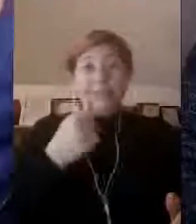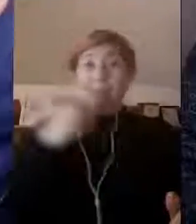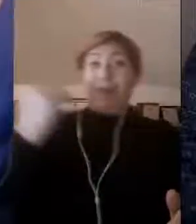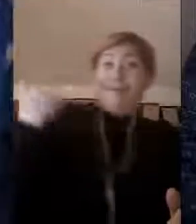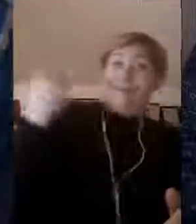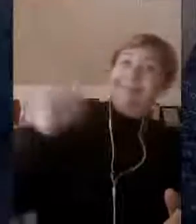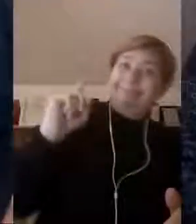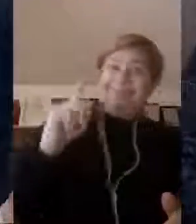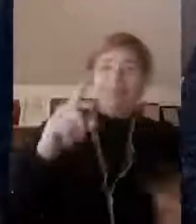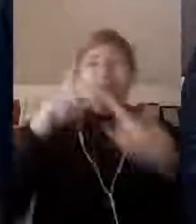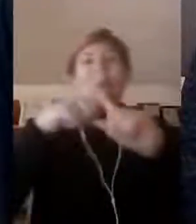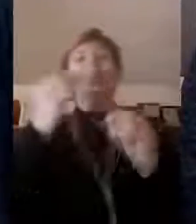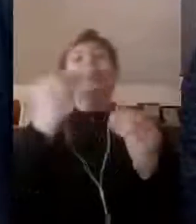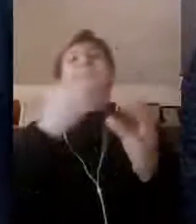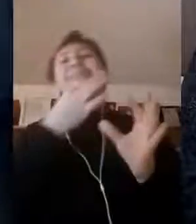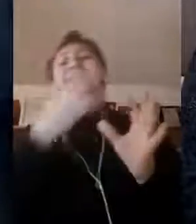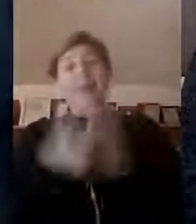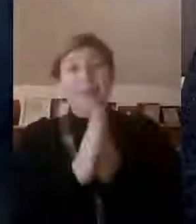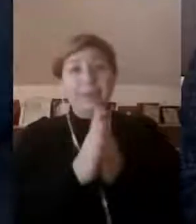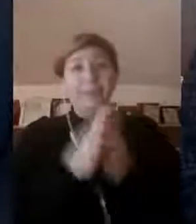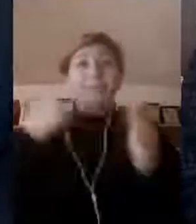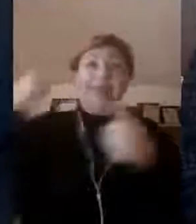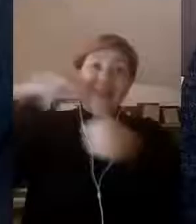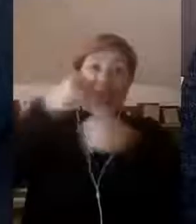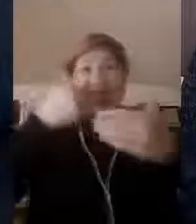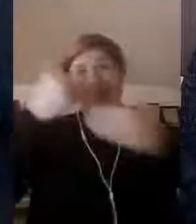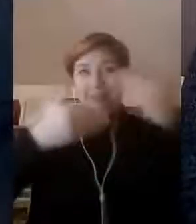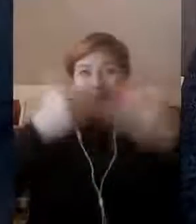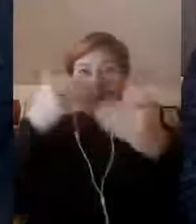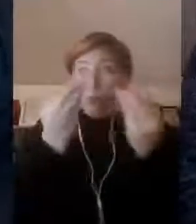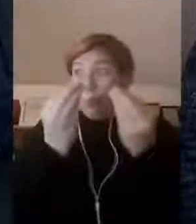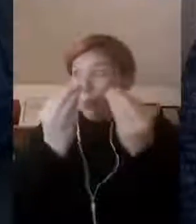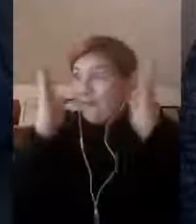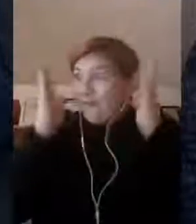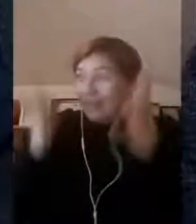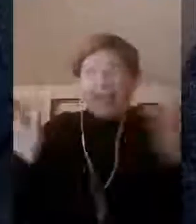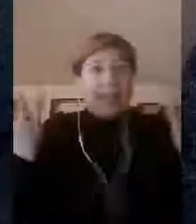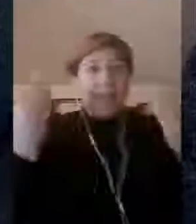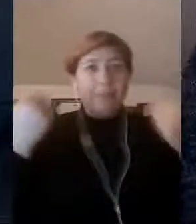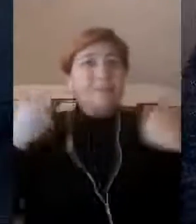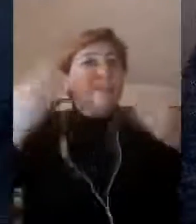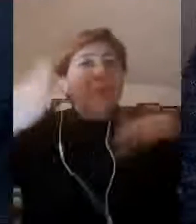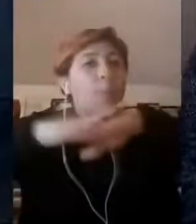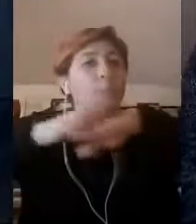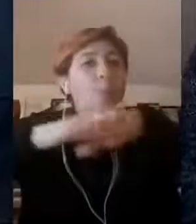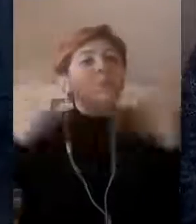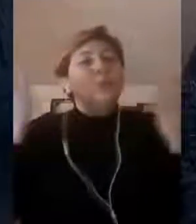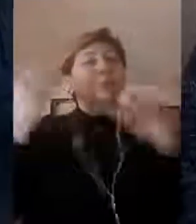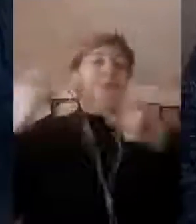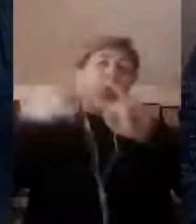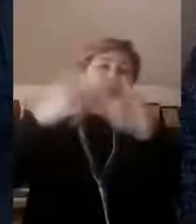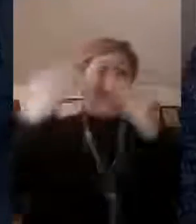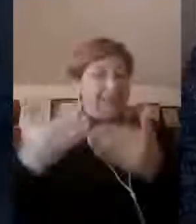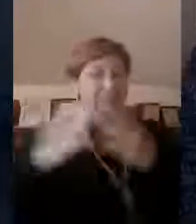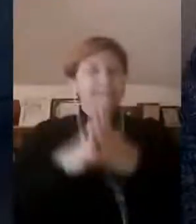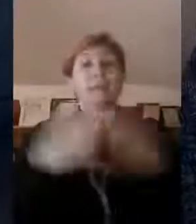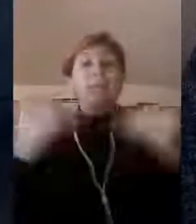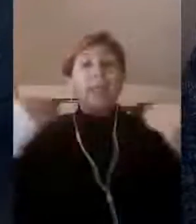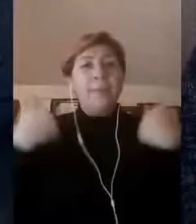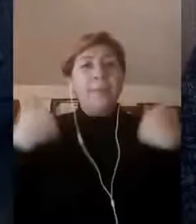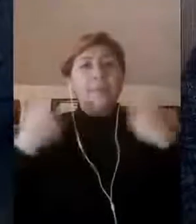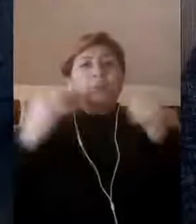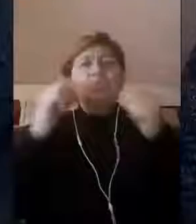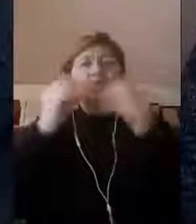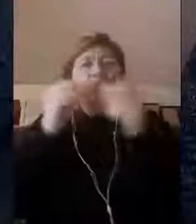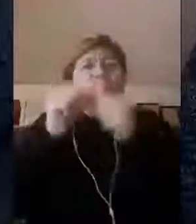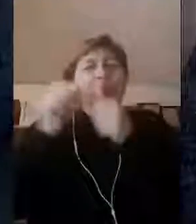çok teşekkürler. Ben bunu tekrar anlatayım. Bu kadar arkadaşım varken biz ne Evet. yapıyoruz arkadaşlar? Tekrar hoş geldiniz. Biz uzun